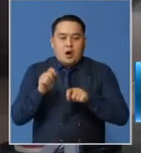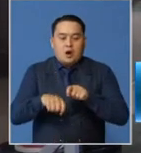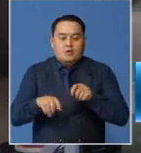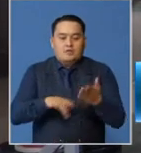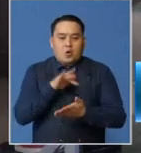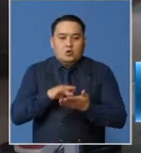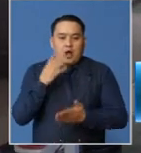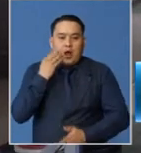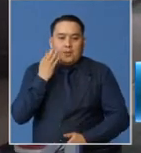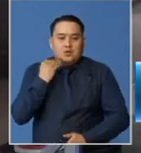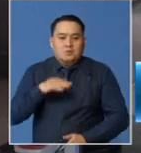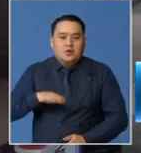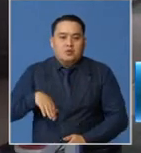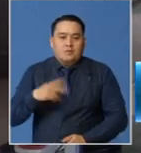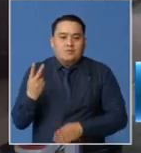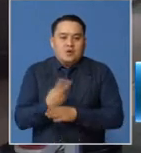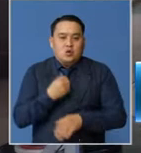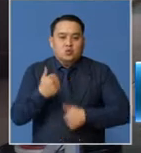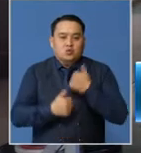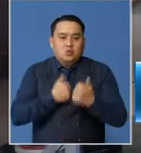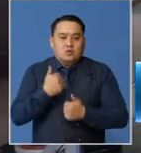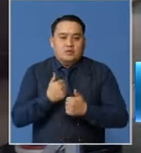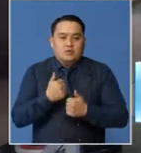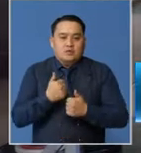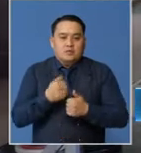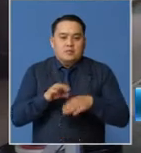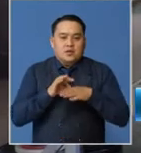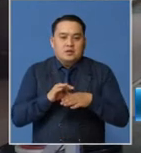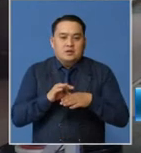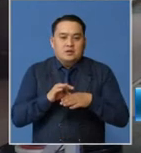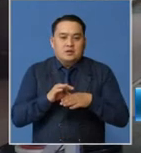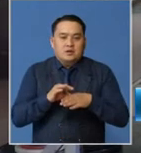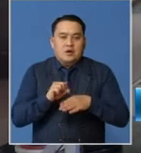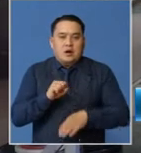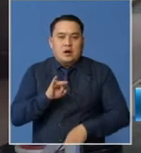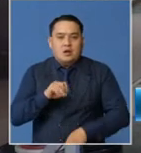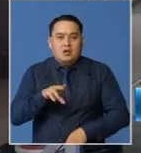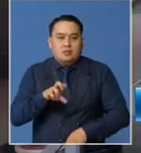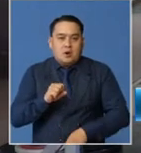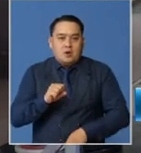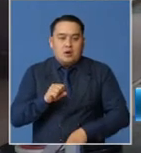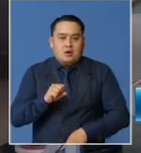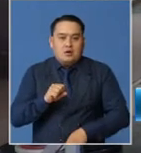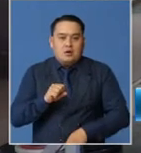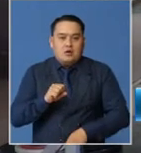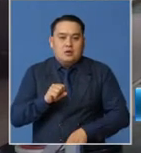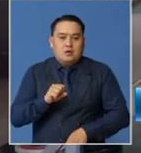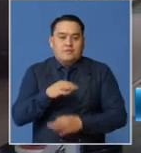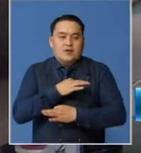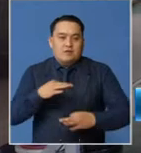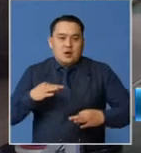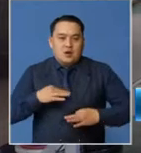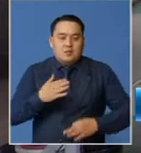городе Алматы. Потом второй сбор прошел, второй и третий сбор в АИБА. И в феврале